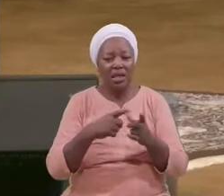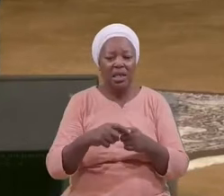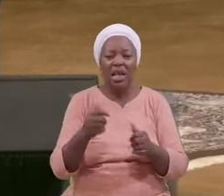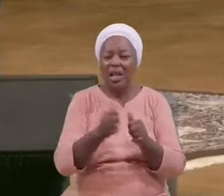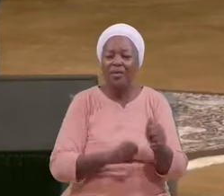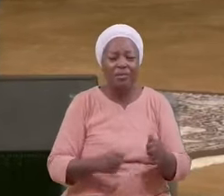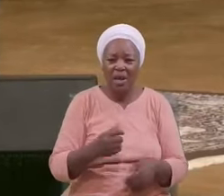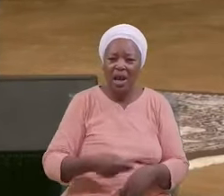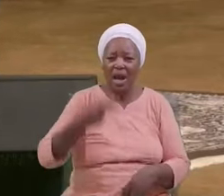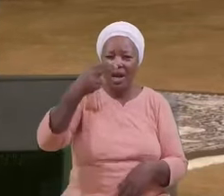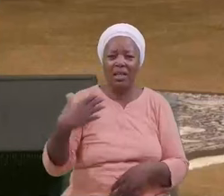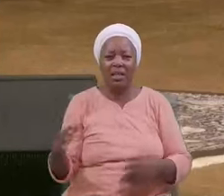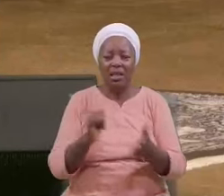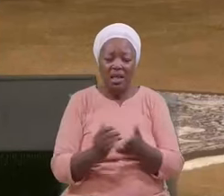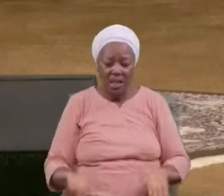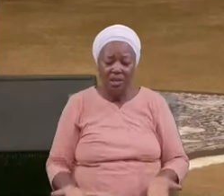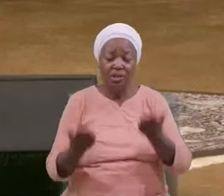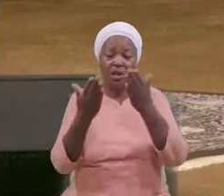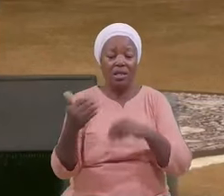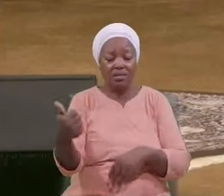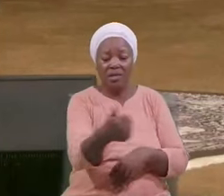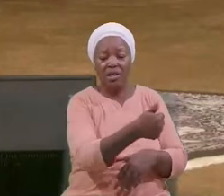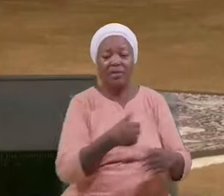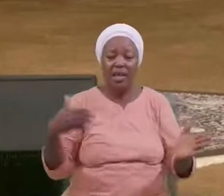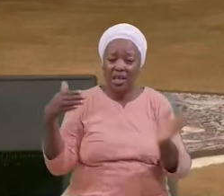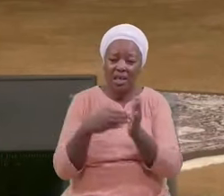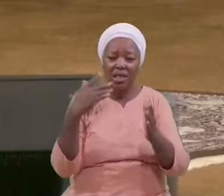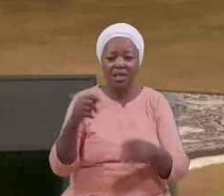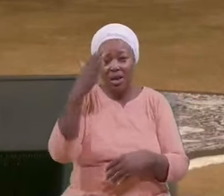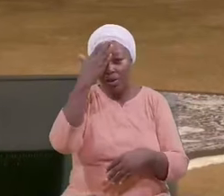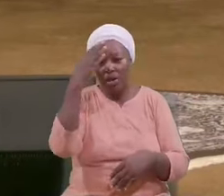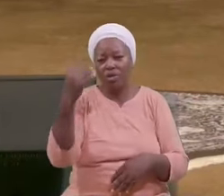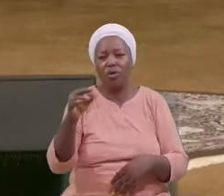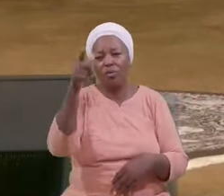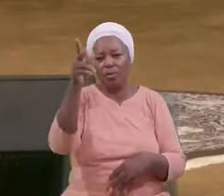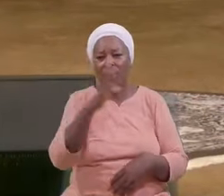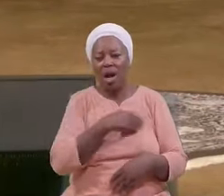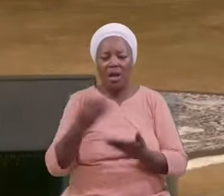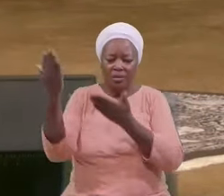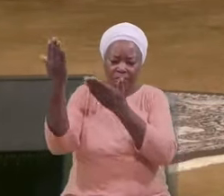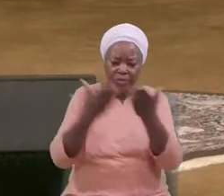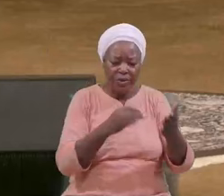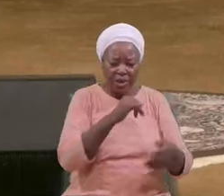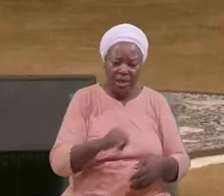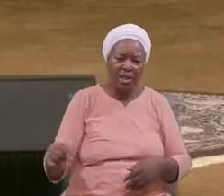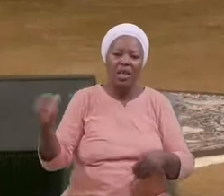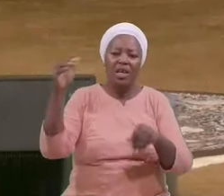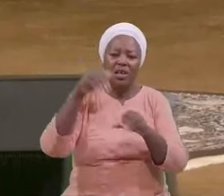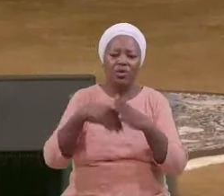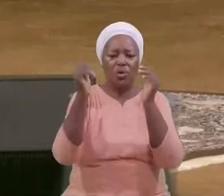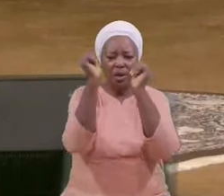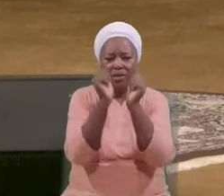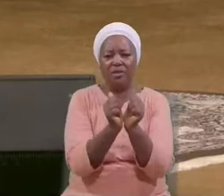qui s'élève contre la connaissance de Dieu, et nous amenons toute pensée